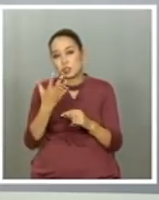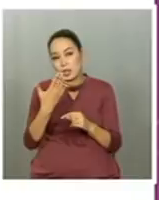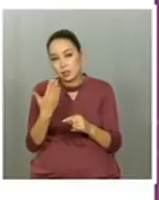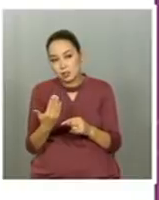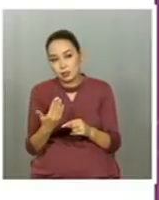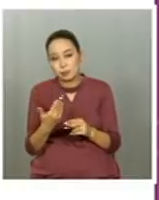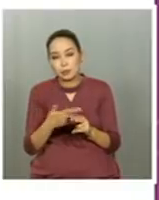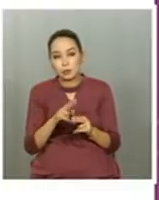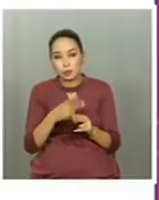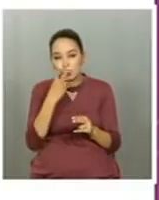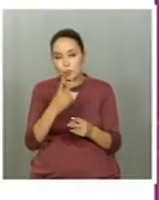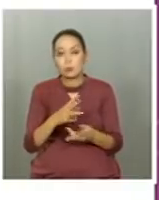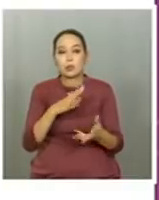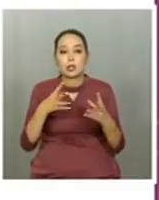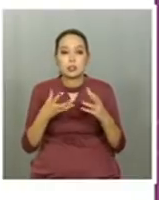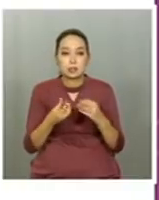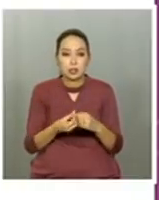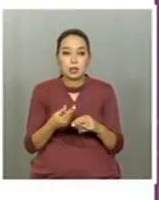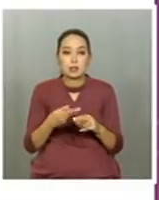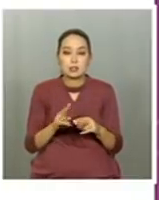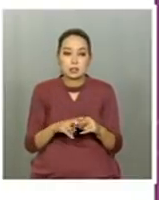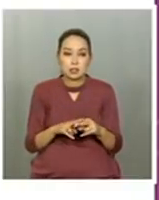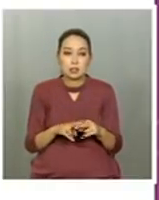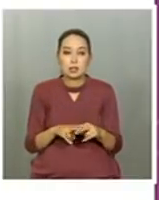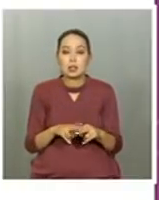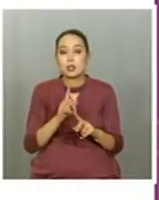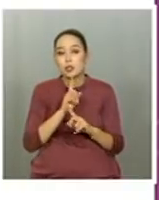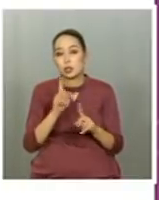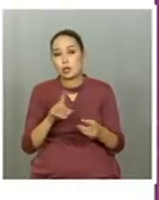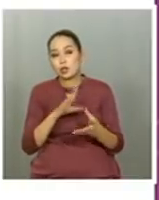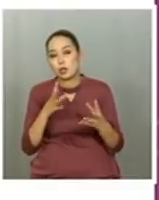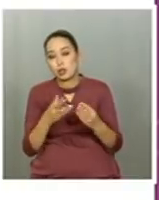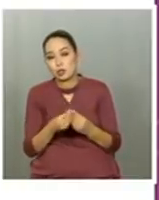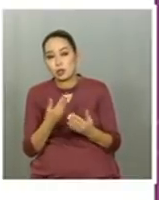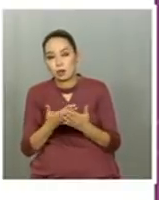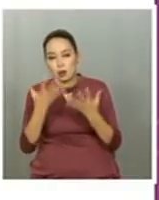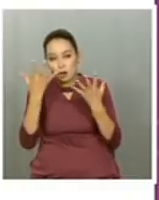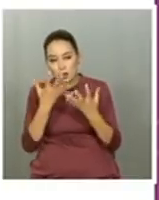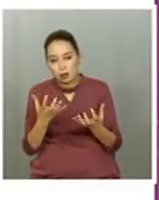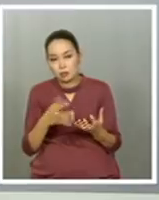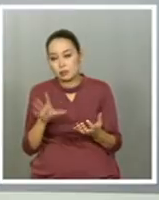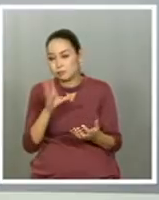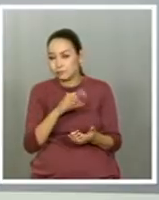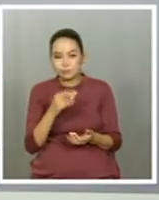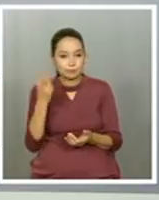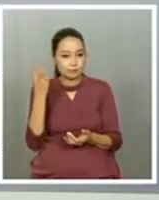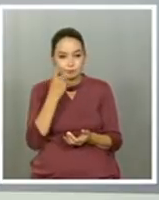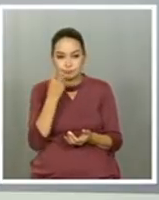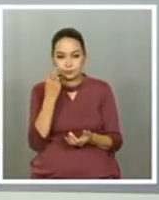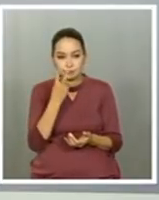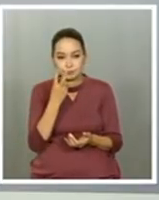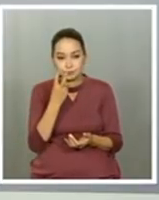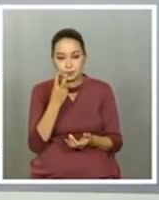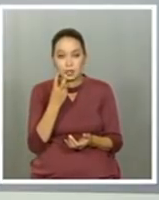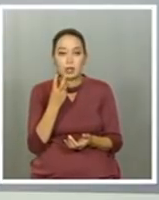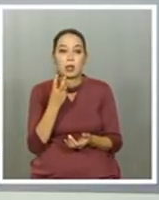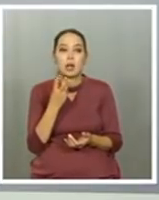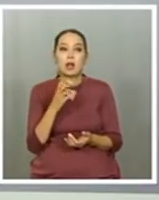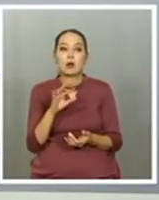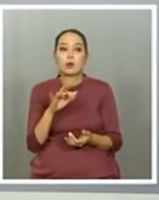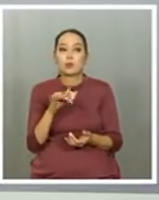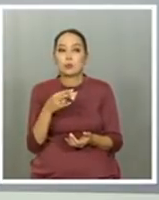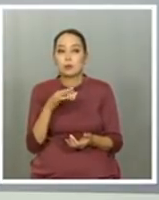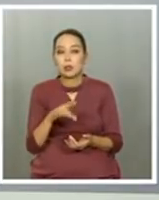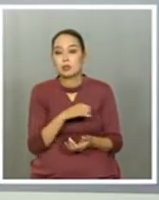көру нәтижесінде болатын осы негізгі үлгілер қараңғыда бұл көрінбейді. Окулярда негізгі